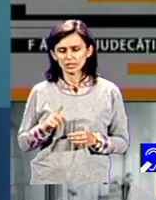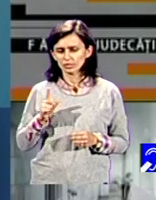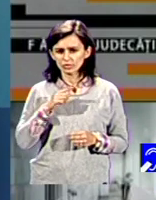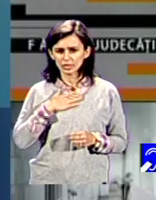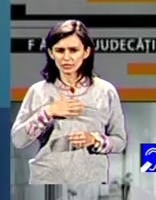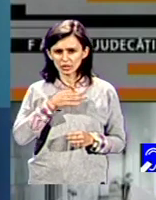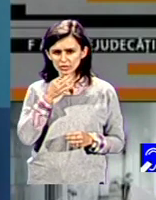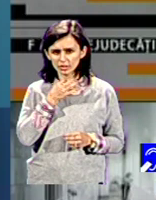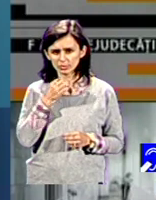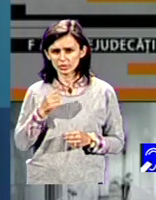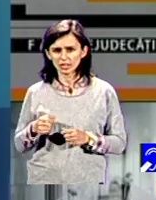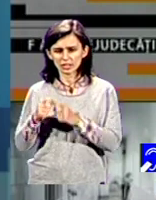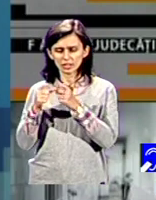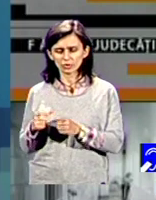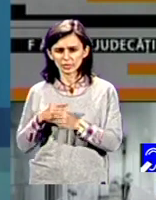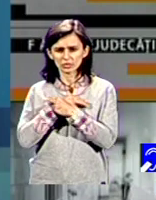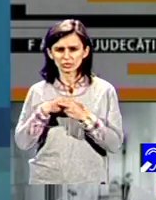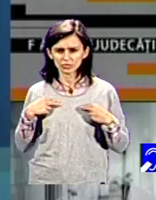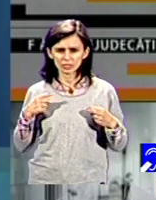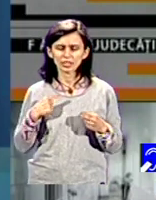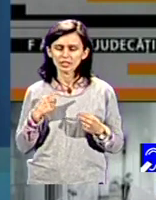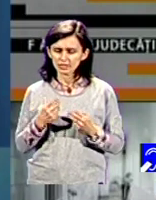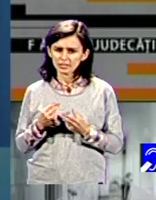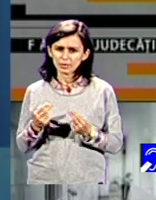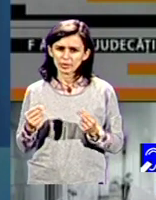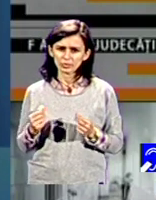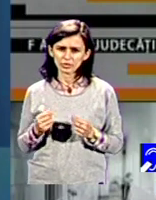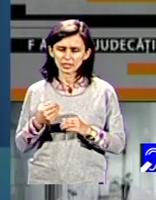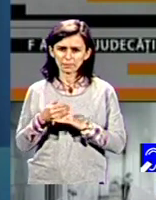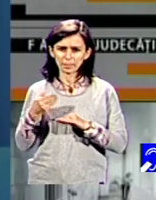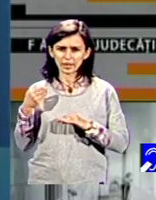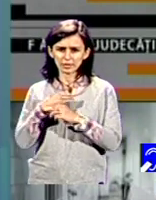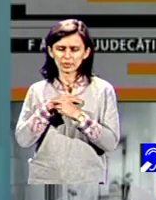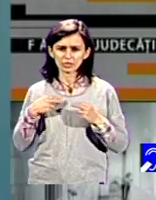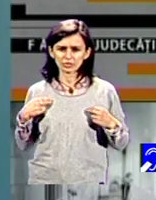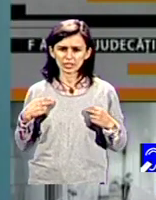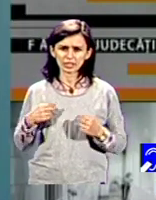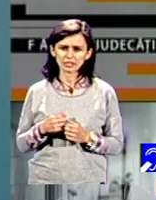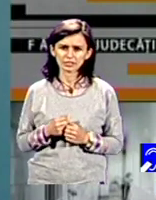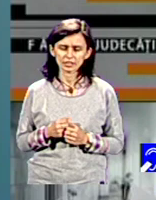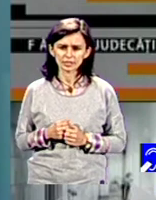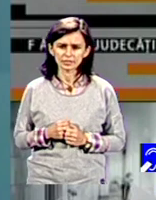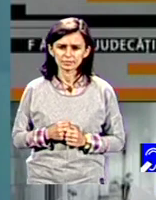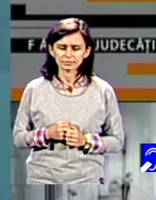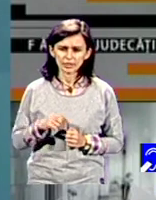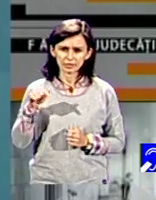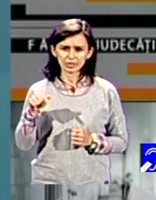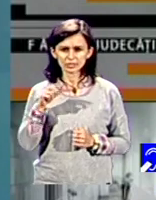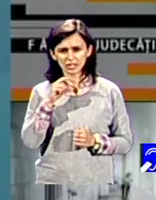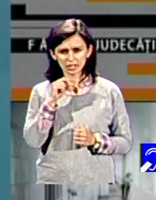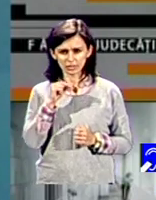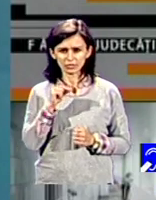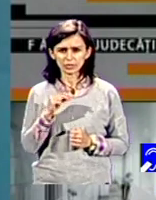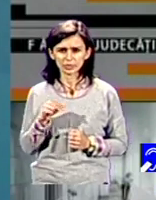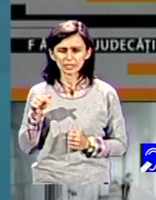prejudecăți decât în afara ei au făcut referire la această decizie a